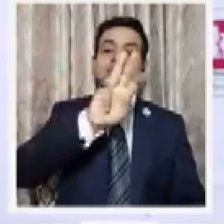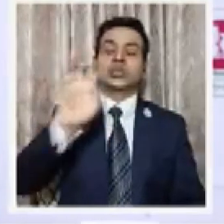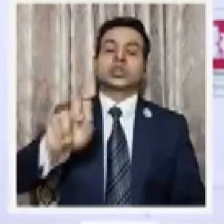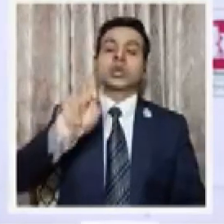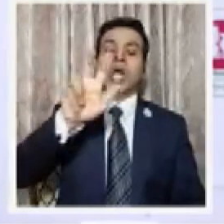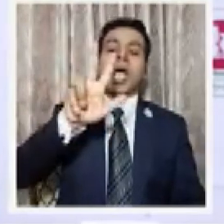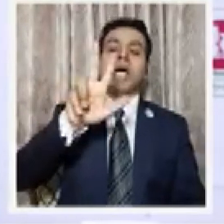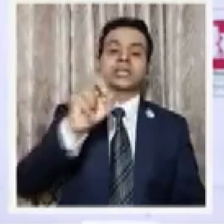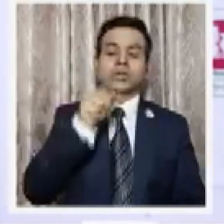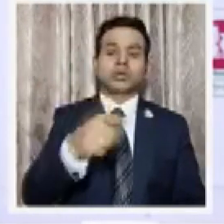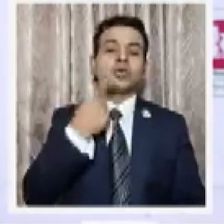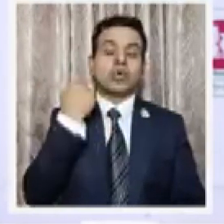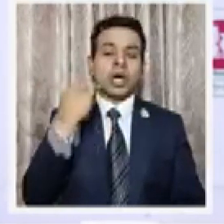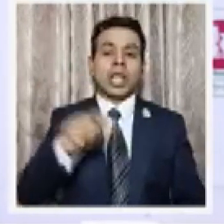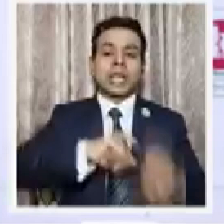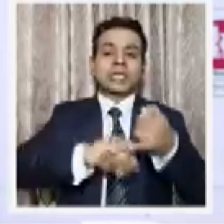52,235 জন, এ পর্যন্ত শনাক্ত